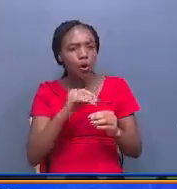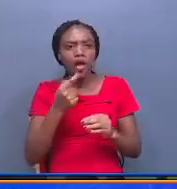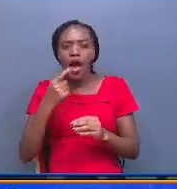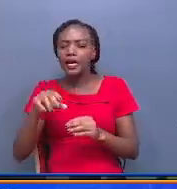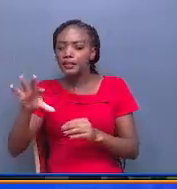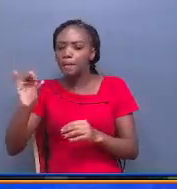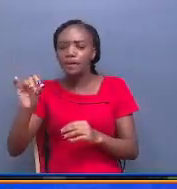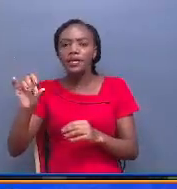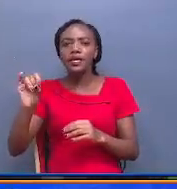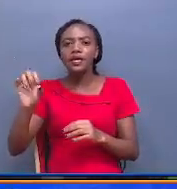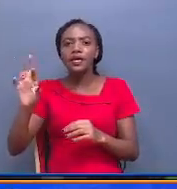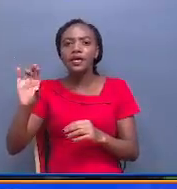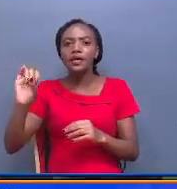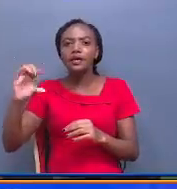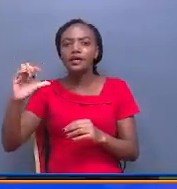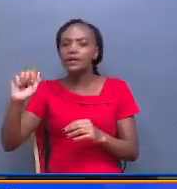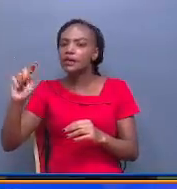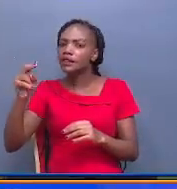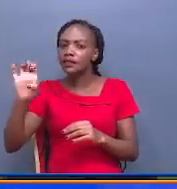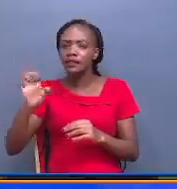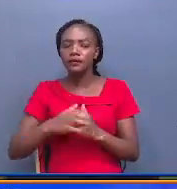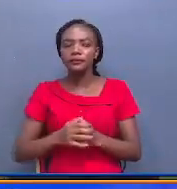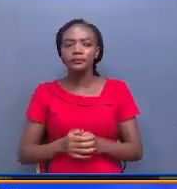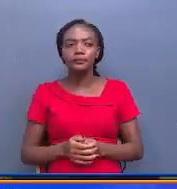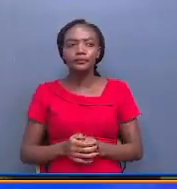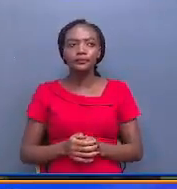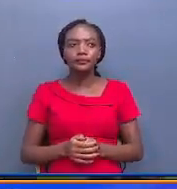Rigathi Gachagua.